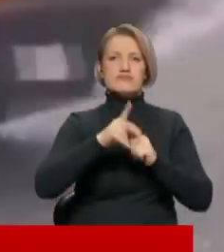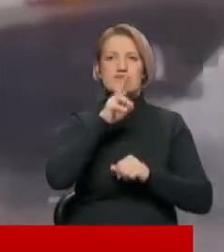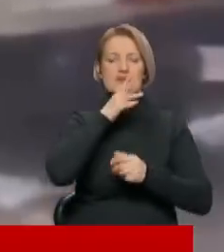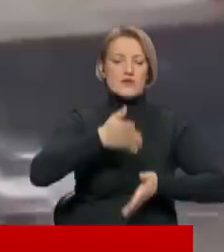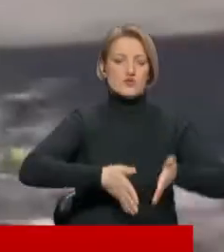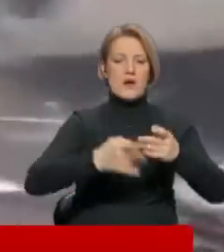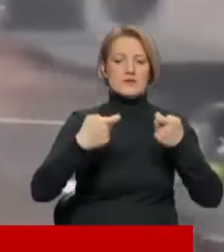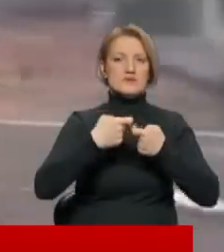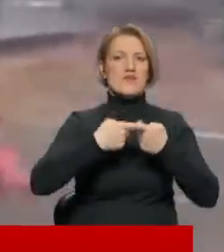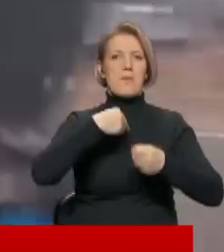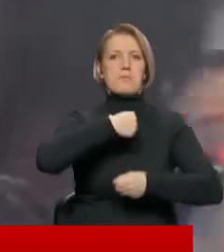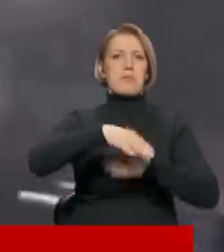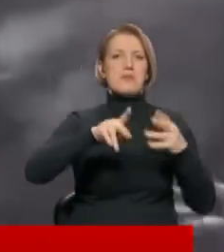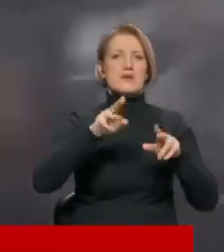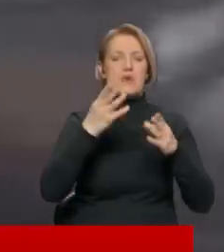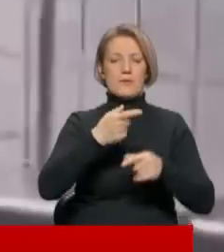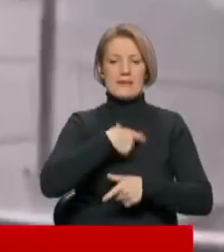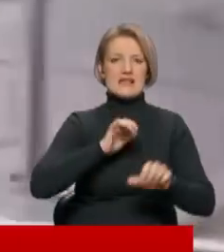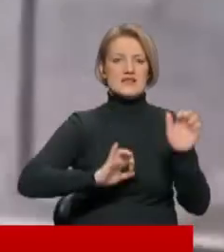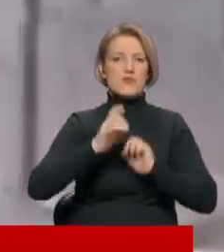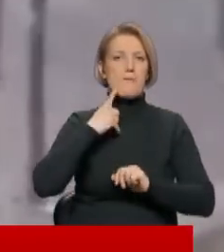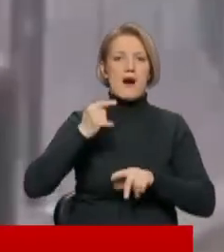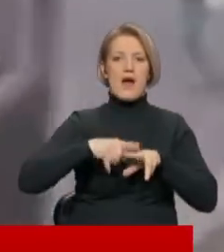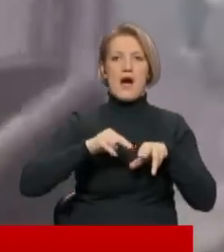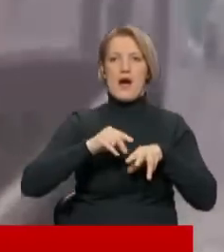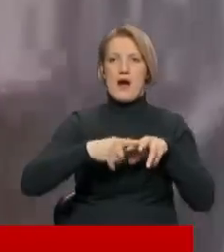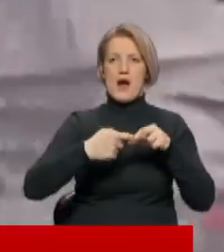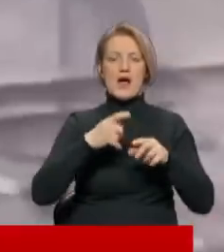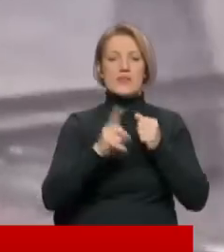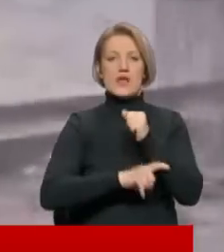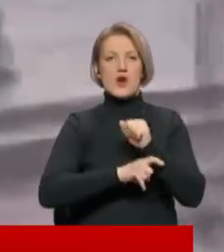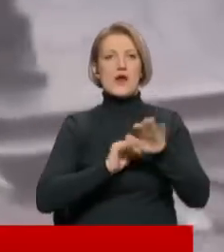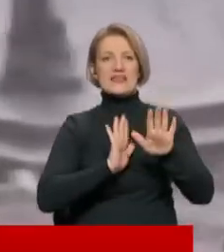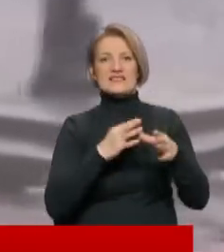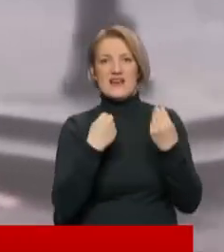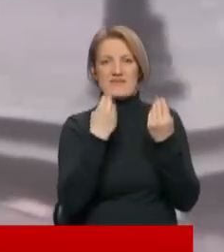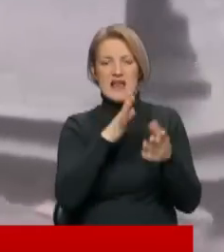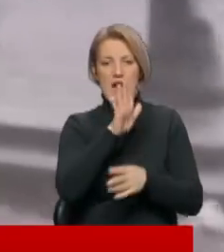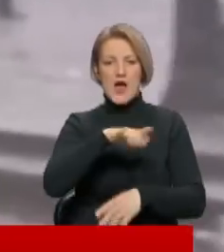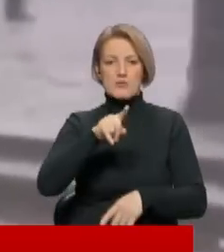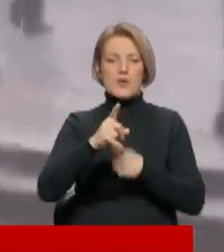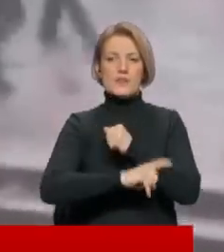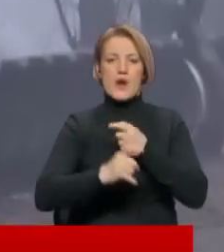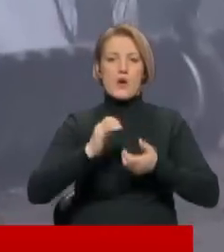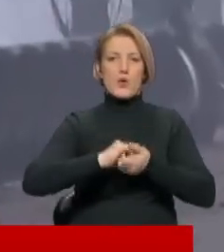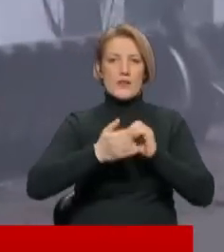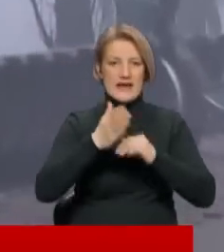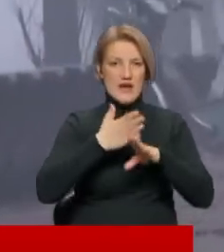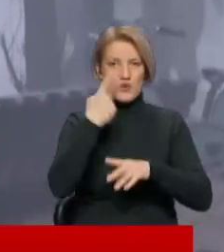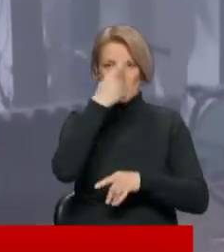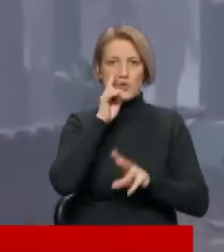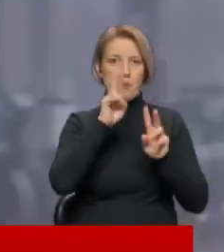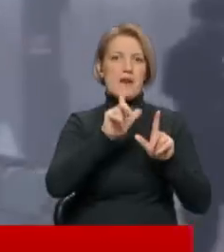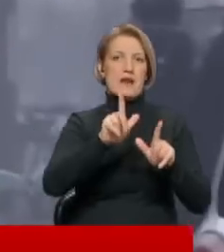Savaş alanına çevirdi Milli Savunma Bakanı Akar Teröre destek veren müttefiklere Herkes bu terör örgütünün gerçek yüzünü